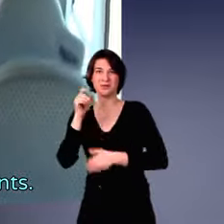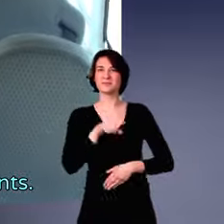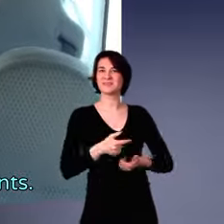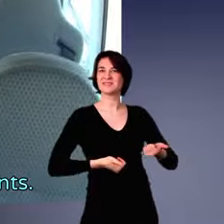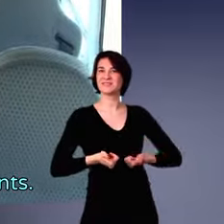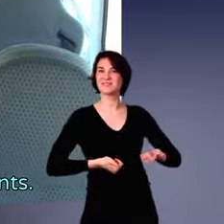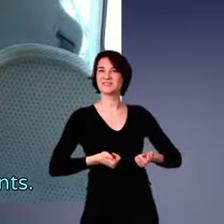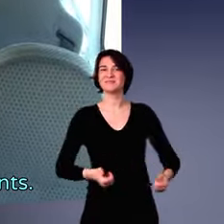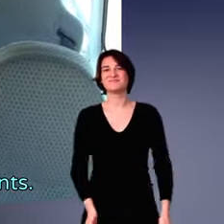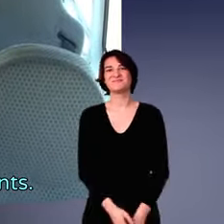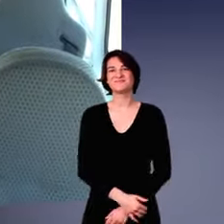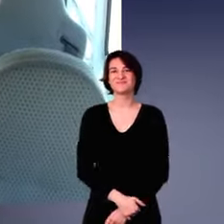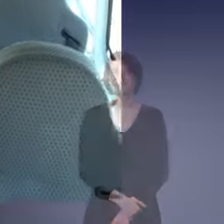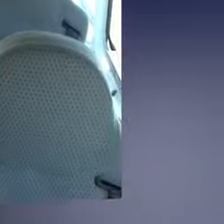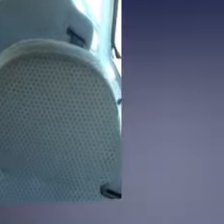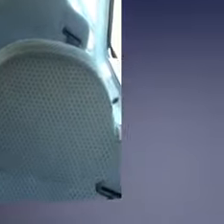des